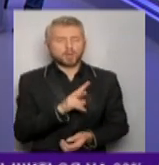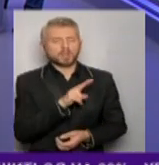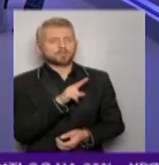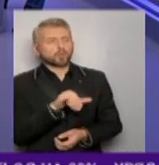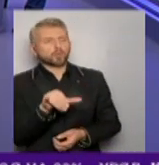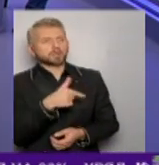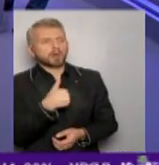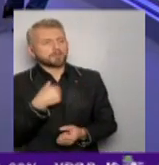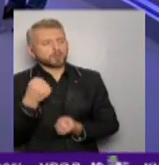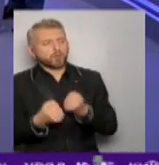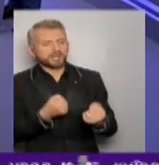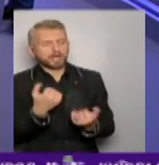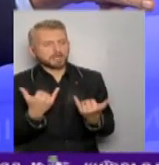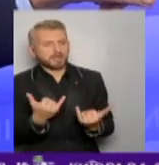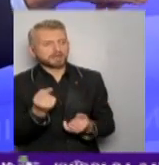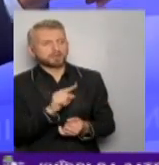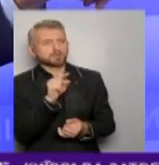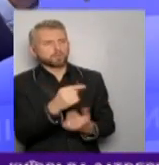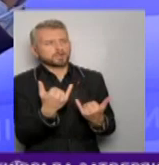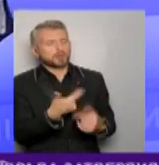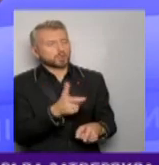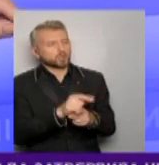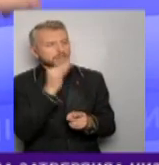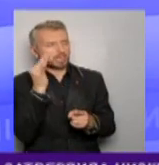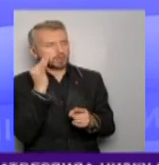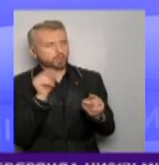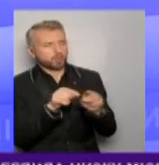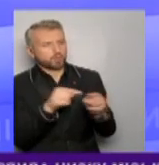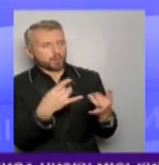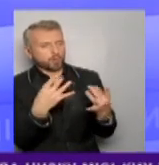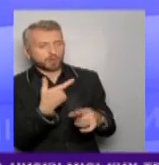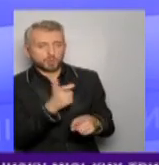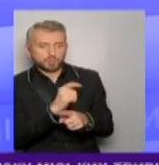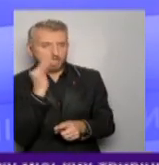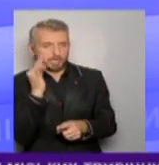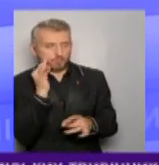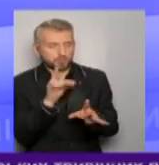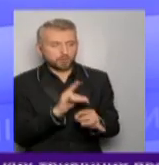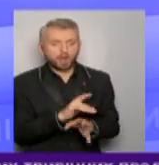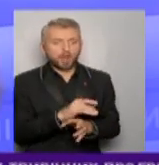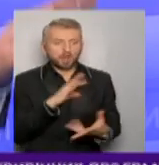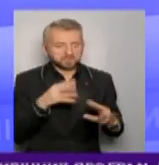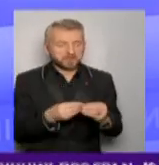ми доїхали зараз? І з тим, що ви зараз так дуже хитро пропагуєте, дуже хитро, куди ми